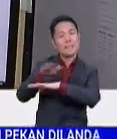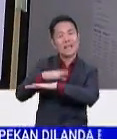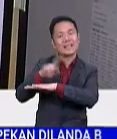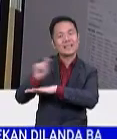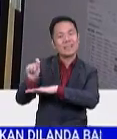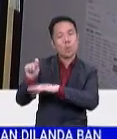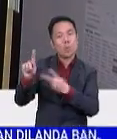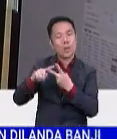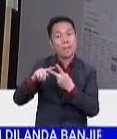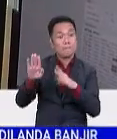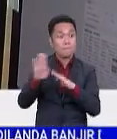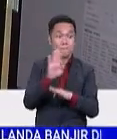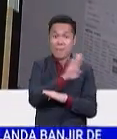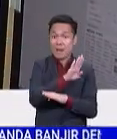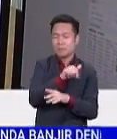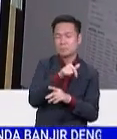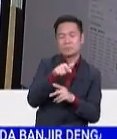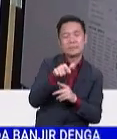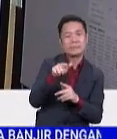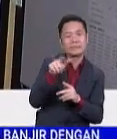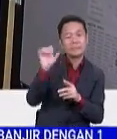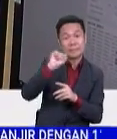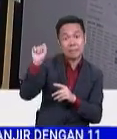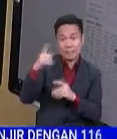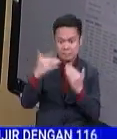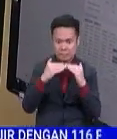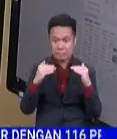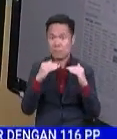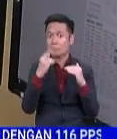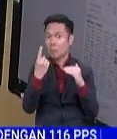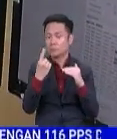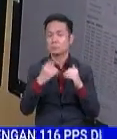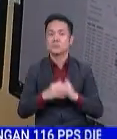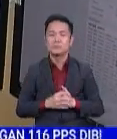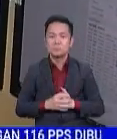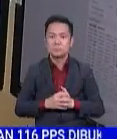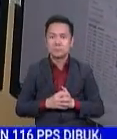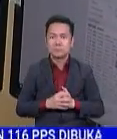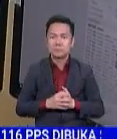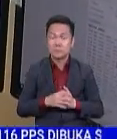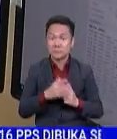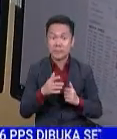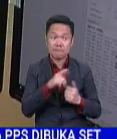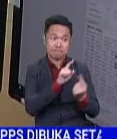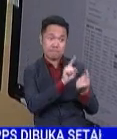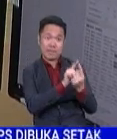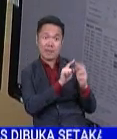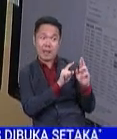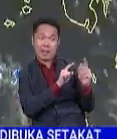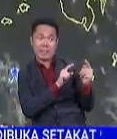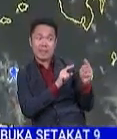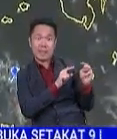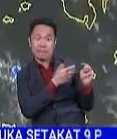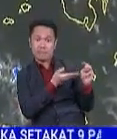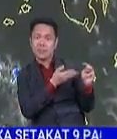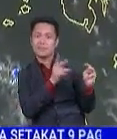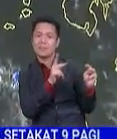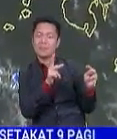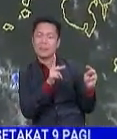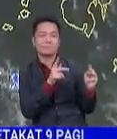pantai barat Saba di bawah Kategori 1 Beliau berkata demikian kepada arti m di Kota